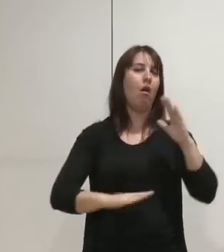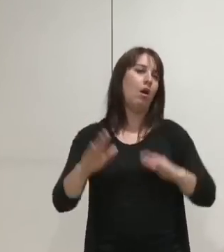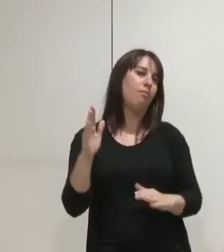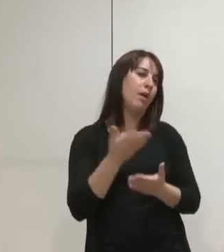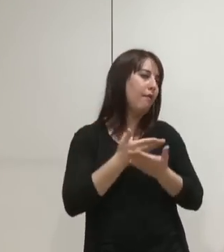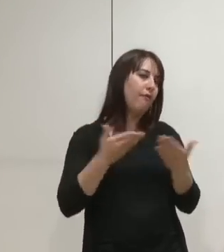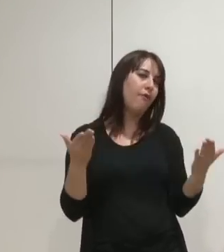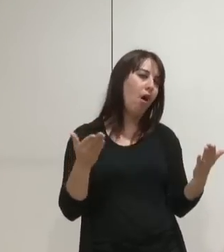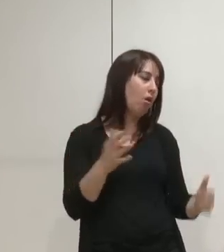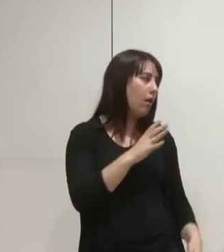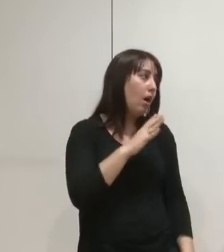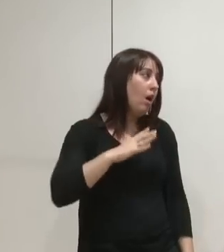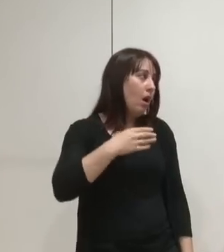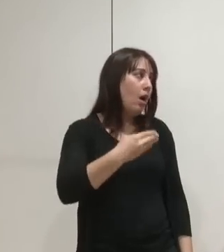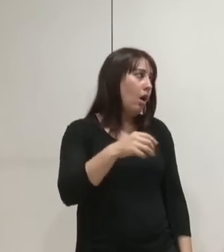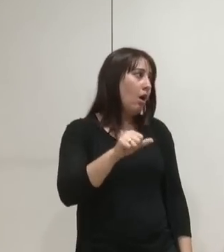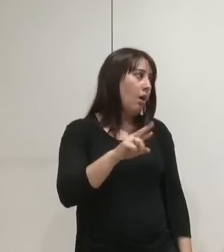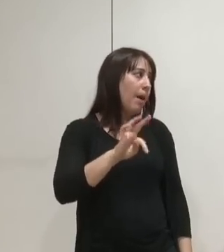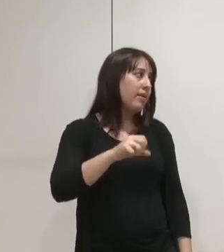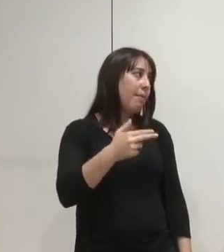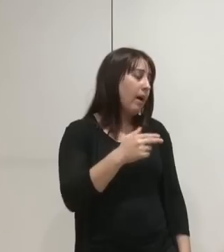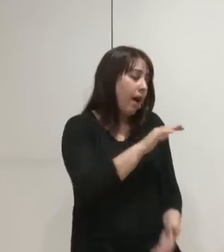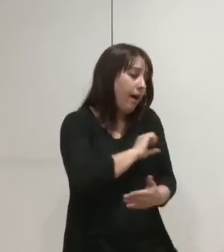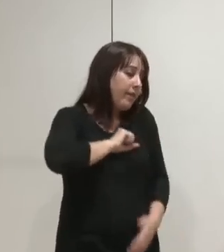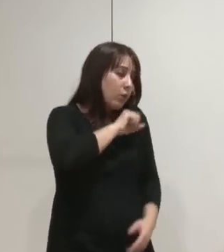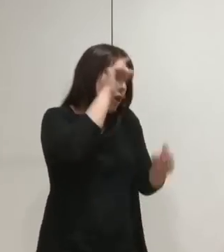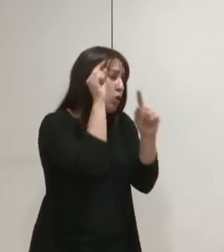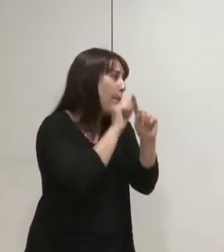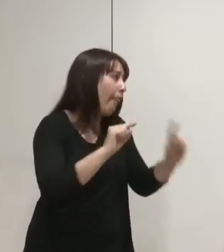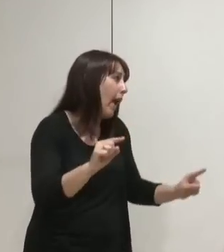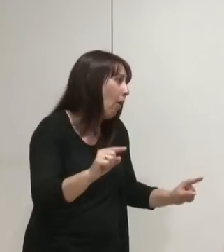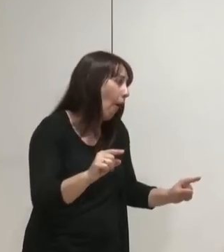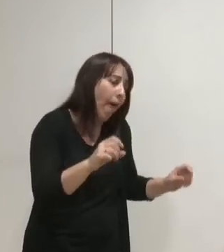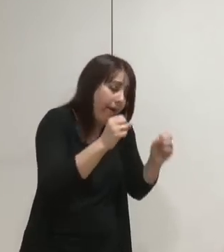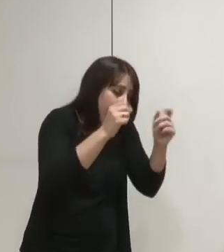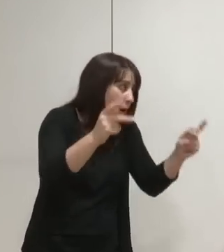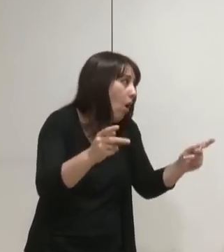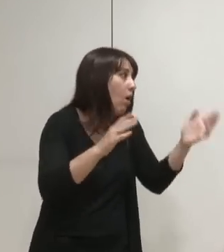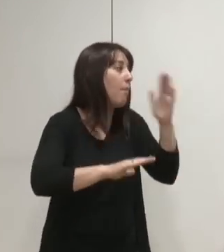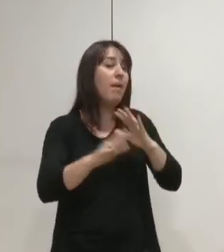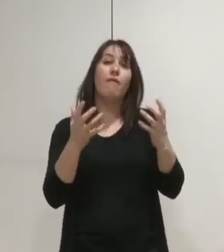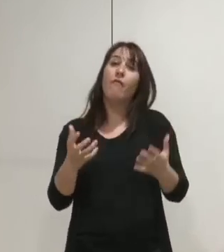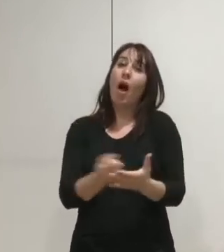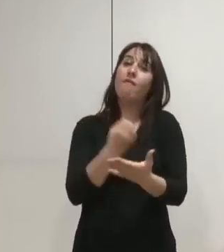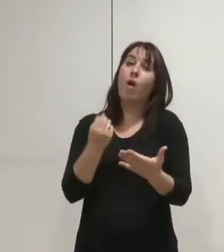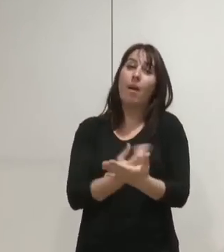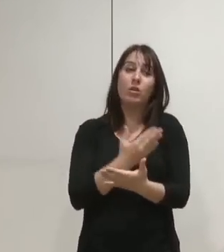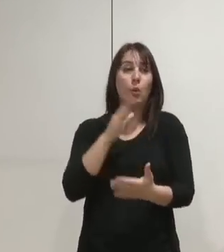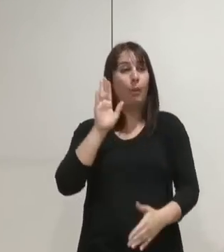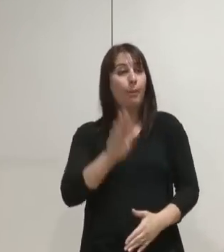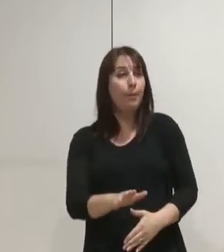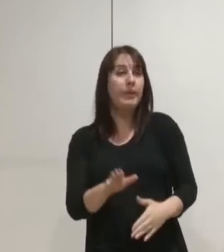reconnaître madame Martin je suis désolé olé de de pas être d'accord avec vous mais aujourd'hui quand vous voulez des informations sur un